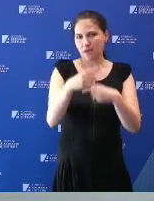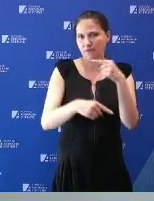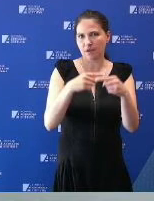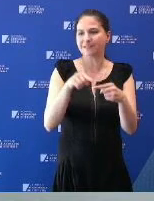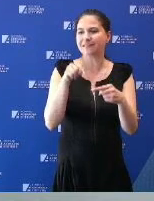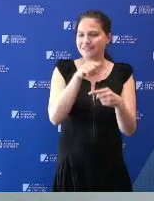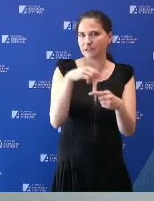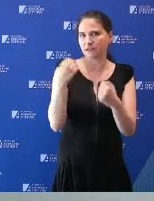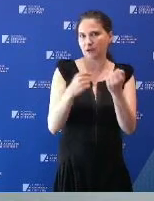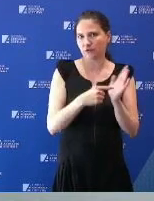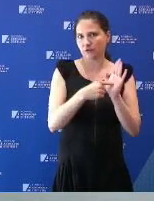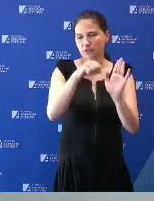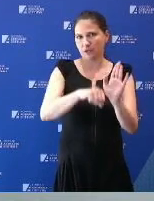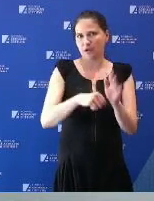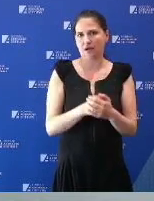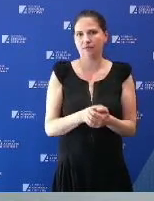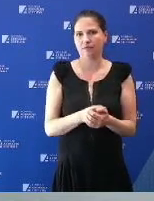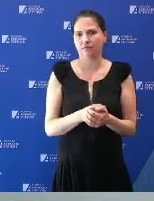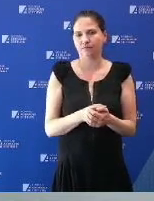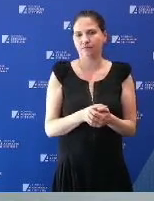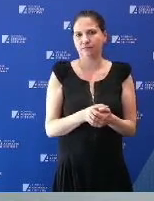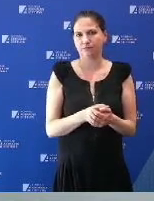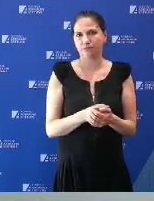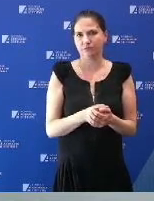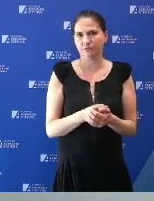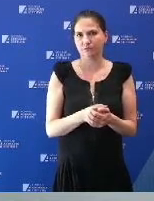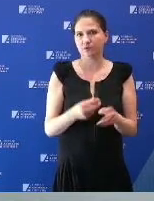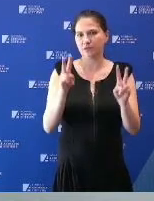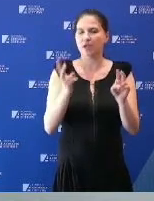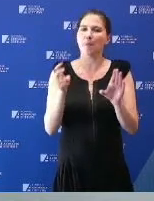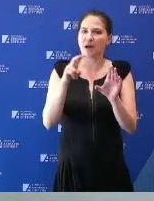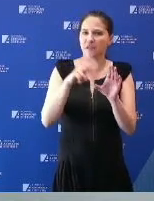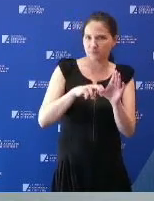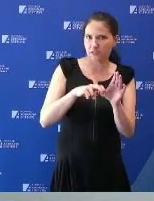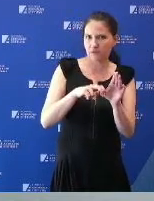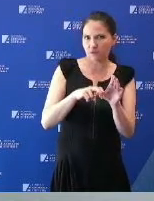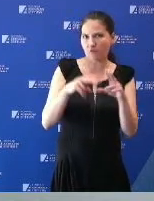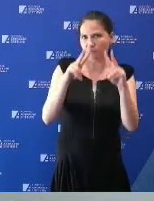ist das KUKA eben, Stichwort partizipative Forschungslandschaft, eben